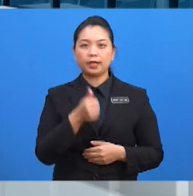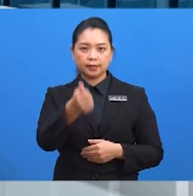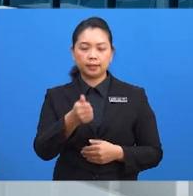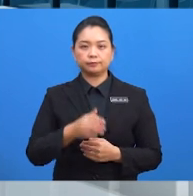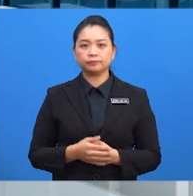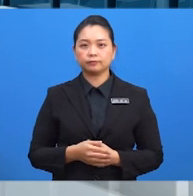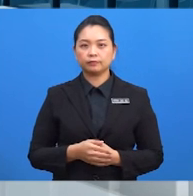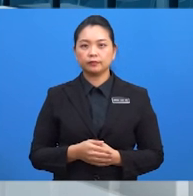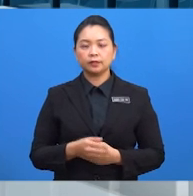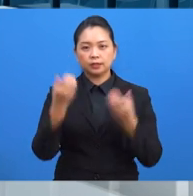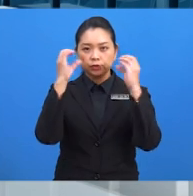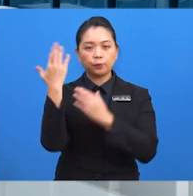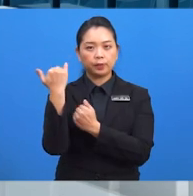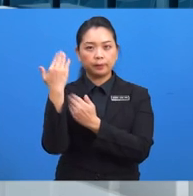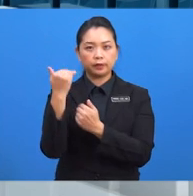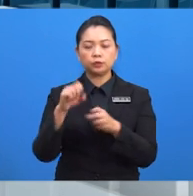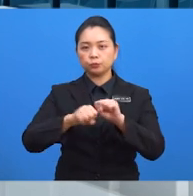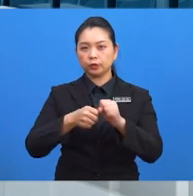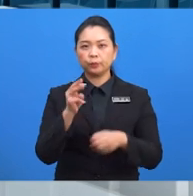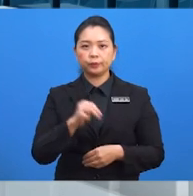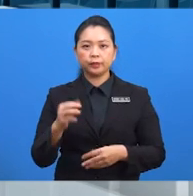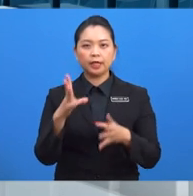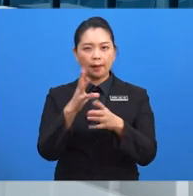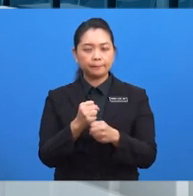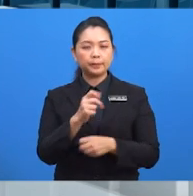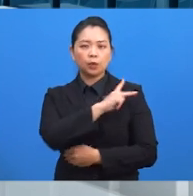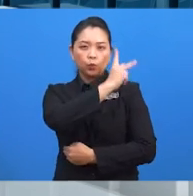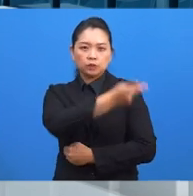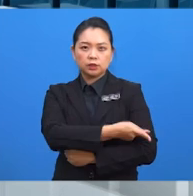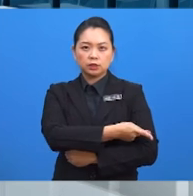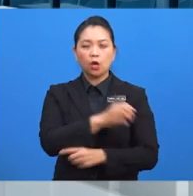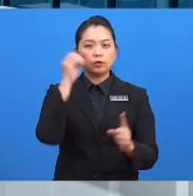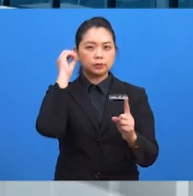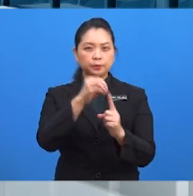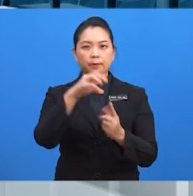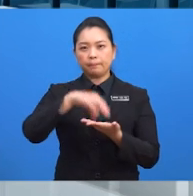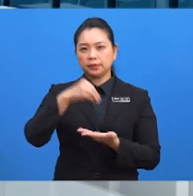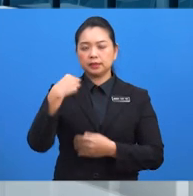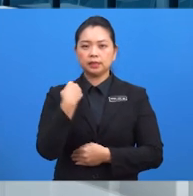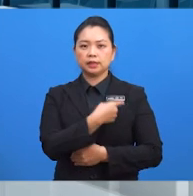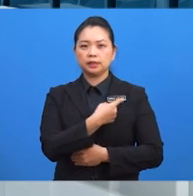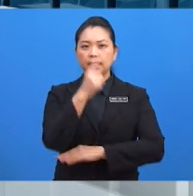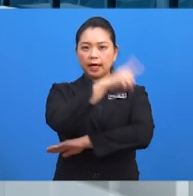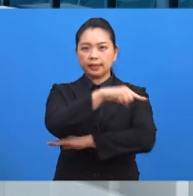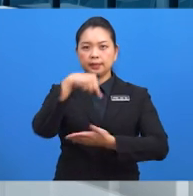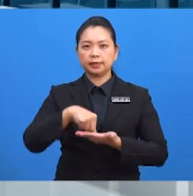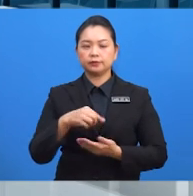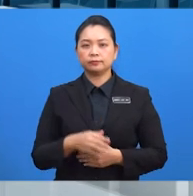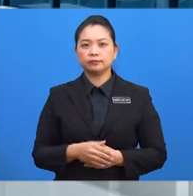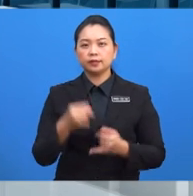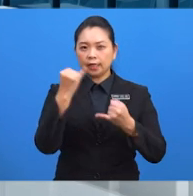anda. Saya berharap agar murid-murid dapat menguasai objektif pembelajaran kita pada hari